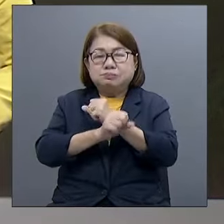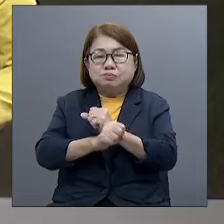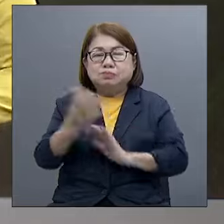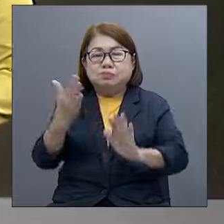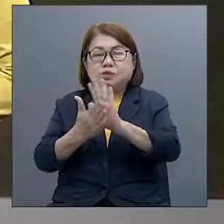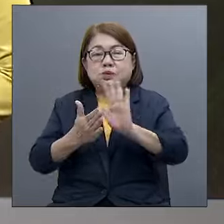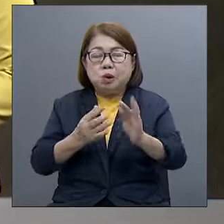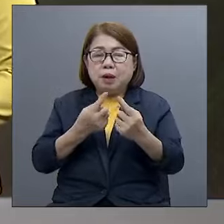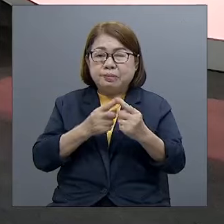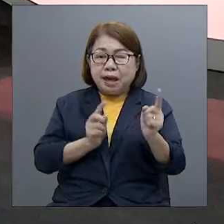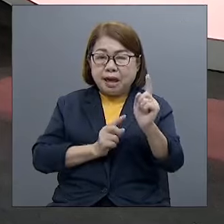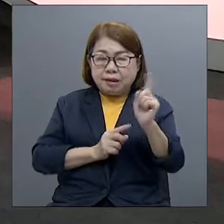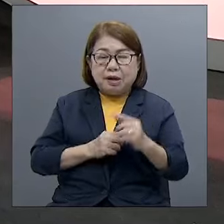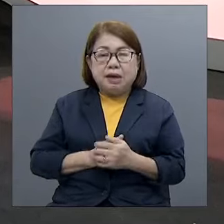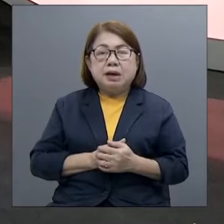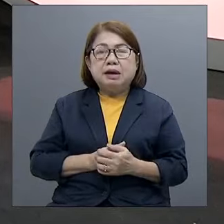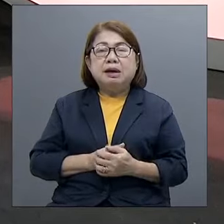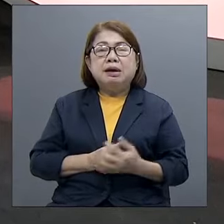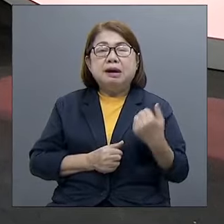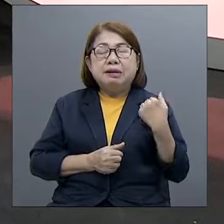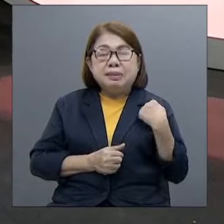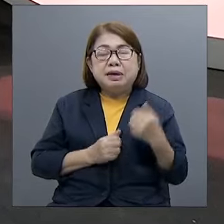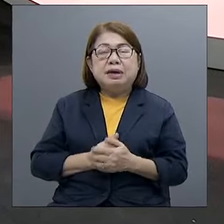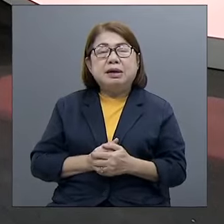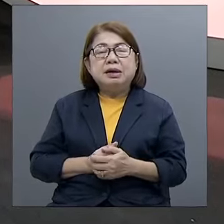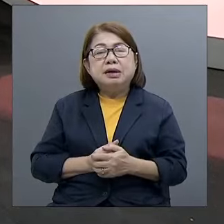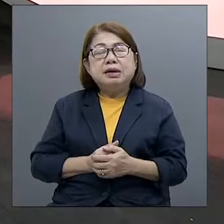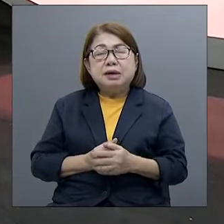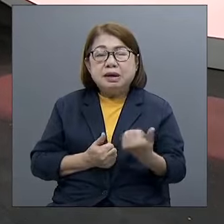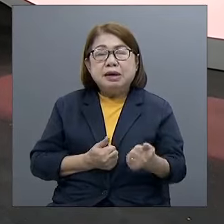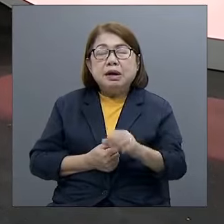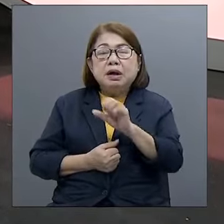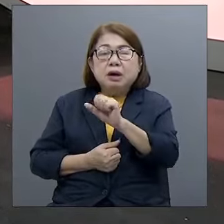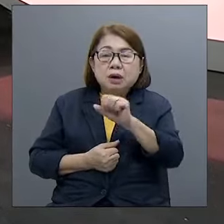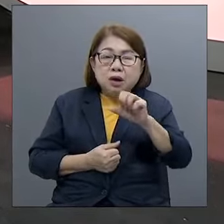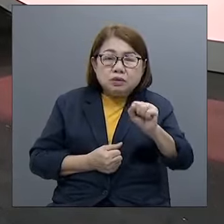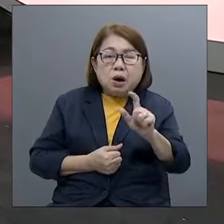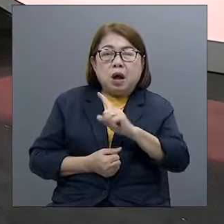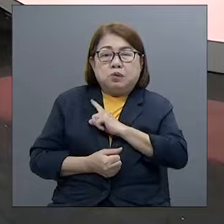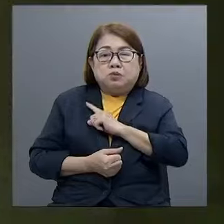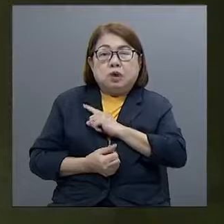าสมาชิกครึ่งหนึ่งของสภาผู้พิทักษ์เนี่ยคาเมเนอีเป็นคนเลือกมาเองกับมือดังนั้